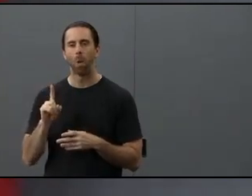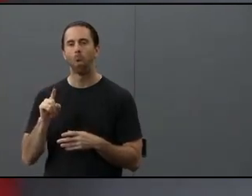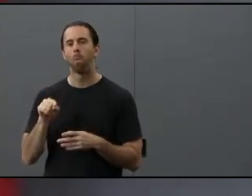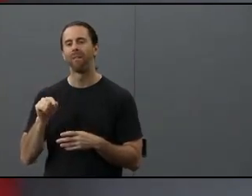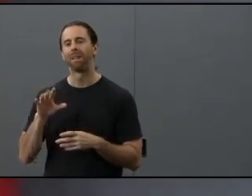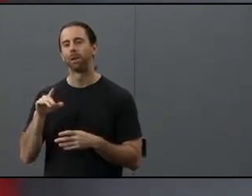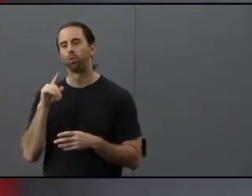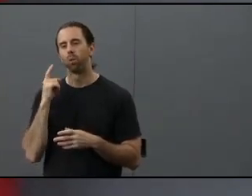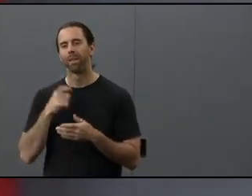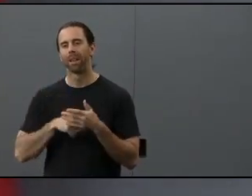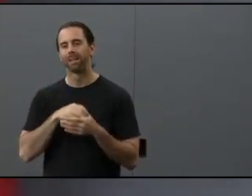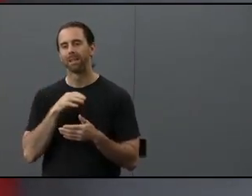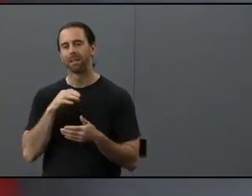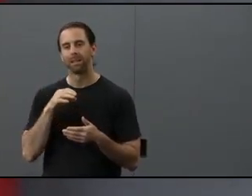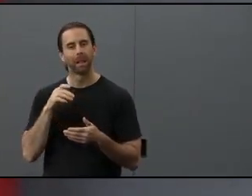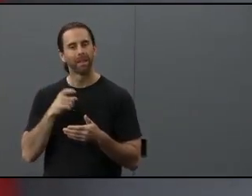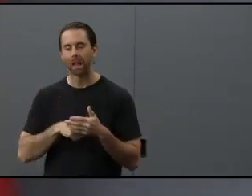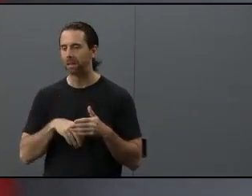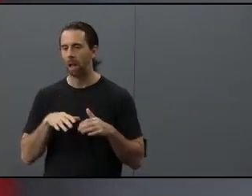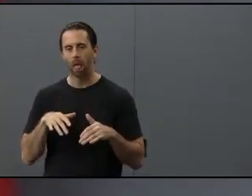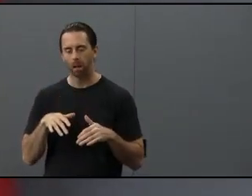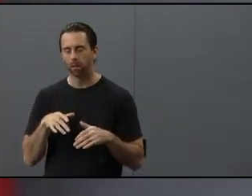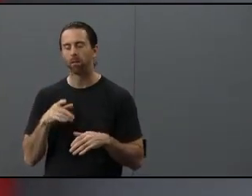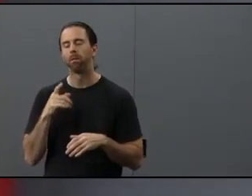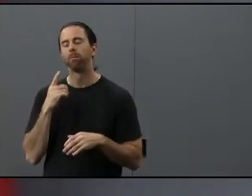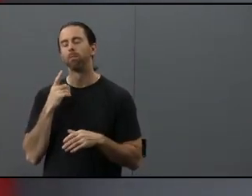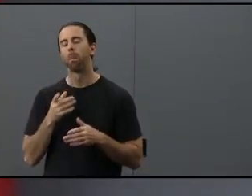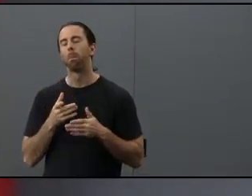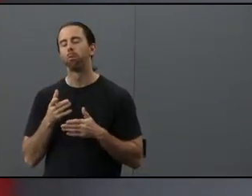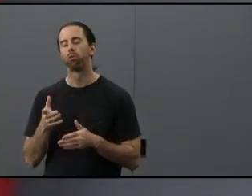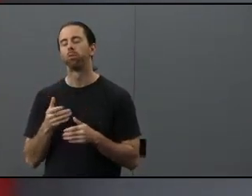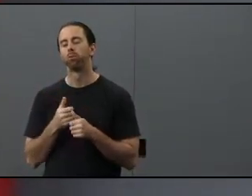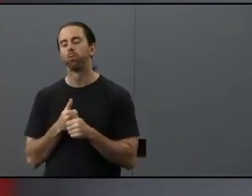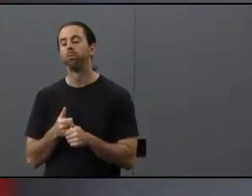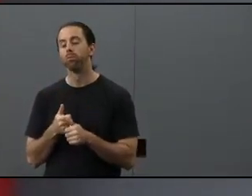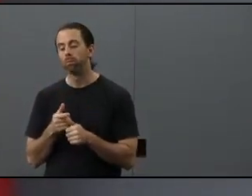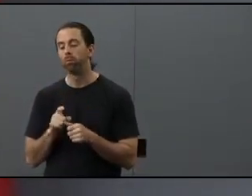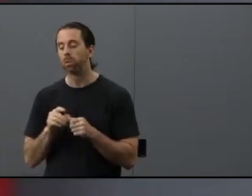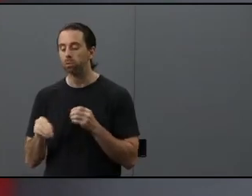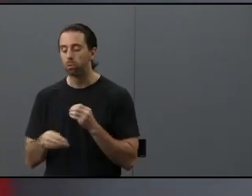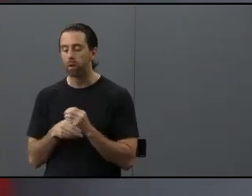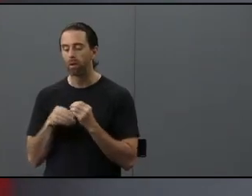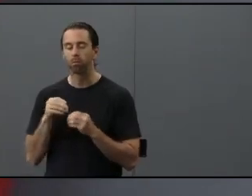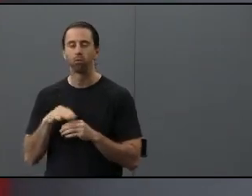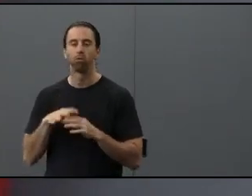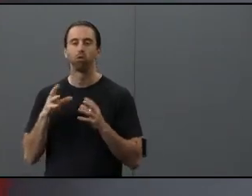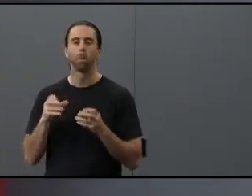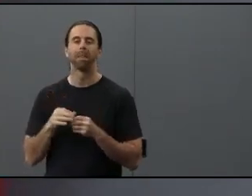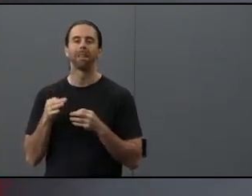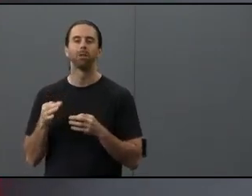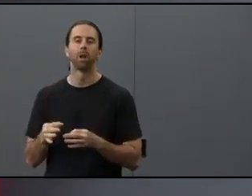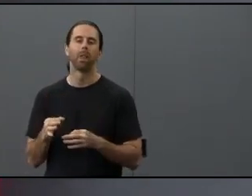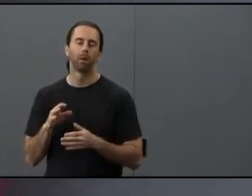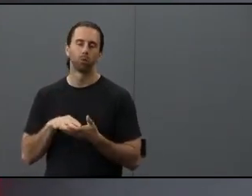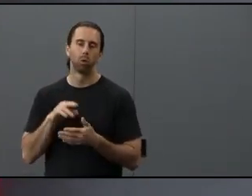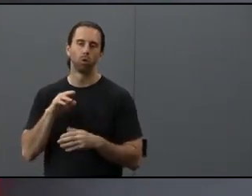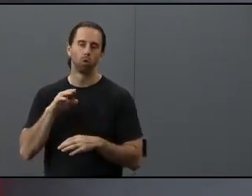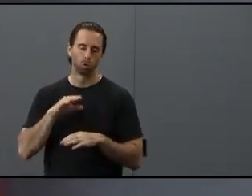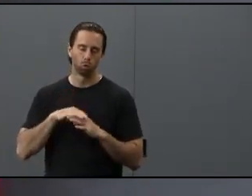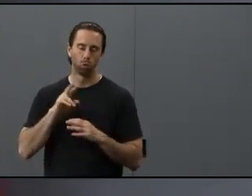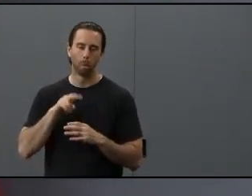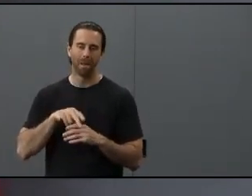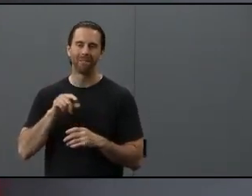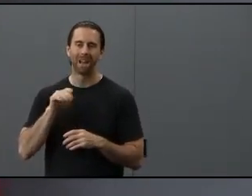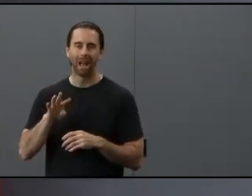25 taxe enensu selon la proposition déposé et jointe au sommaire décisionnel 2024